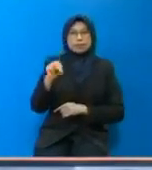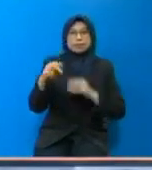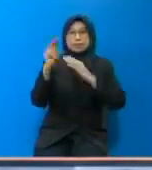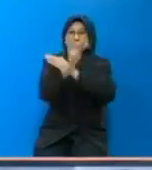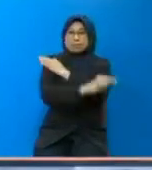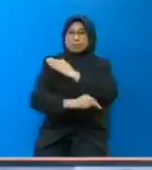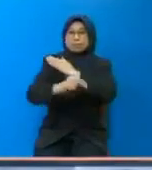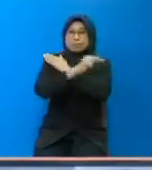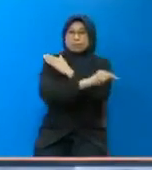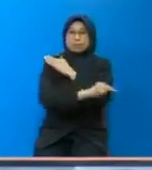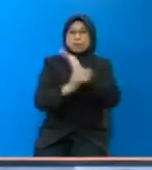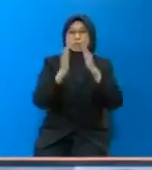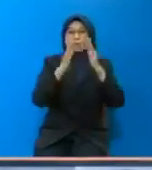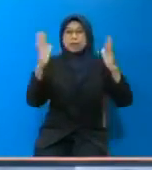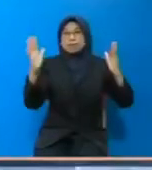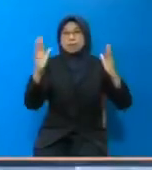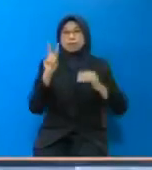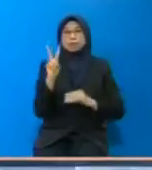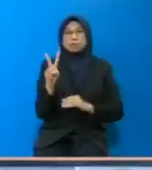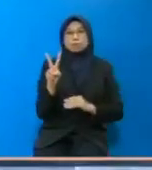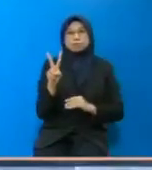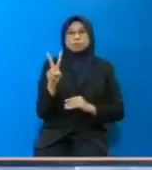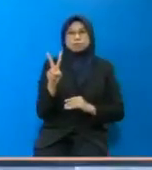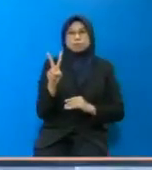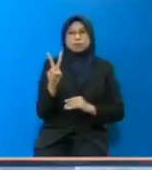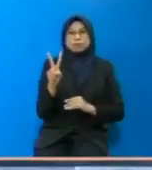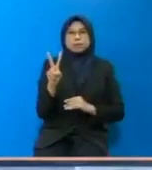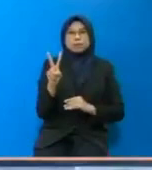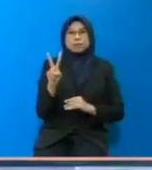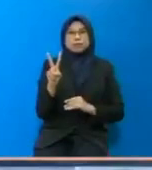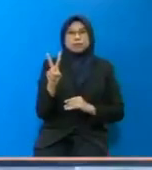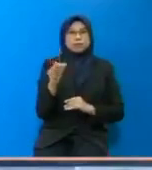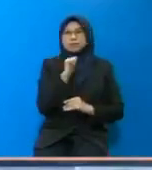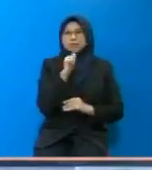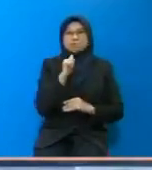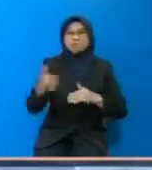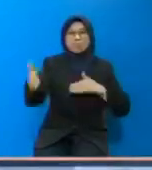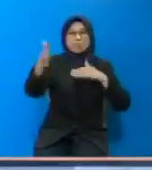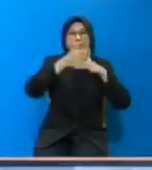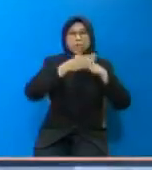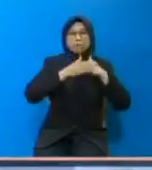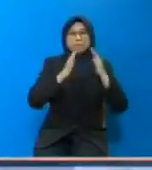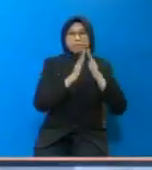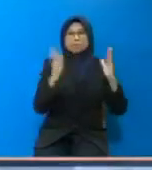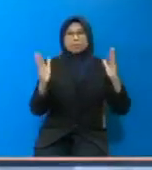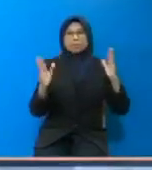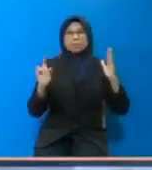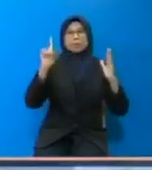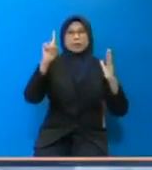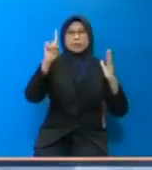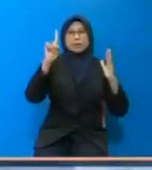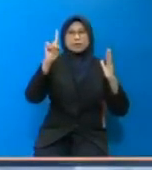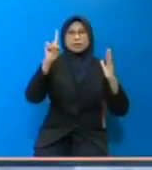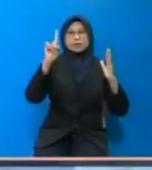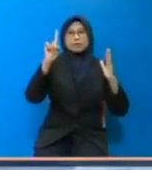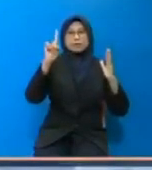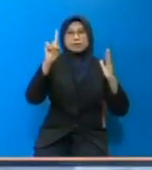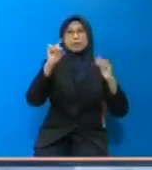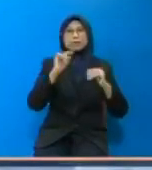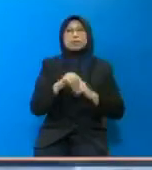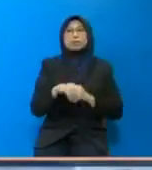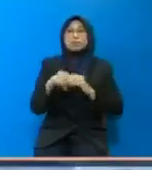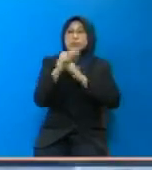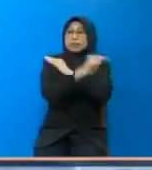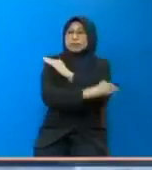sudah berada di fasa kedua, ia tidak akan kembali ke fasa pertama. Begitu juga dengan negeri